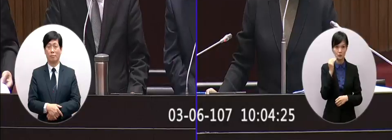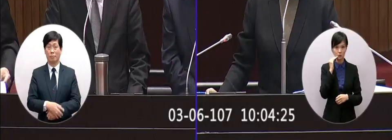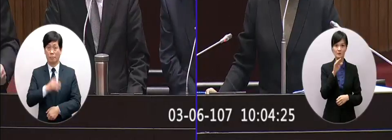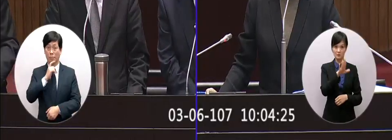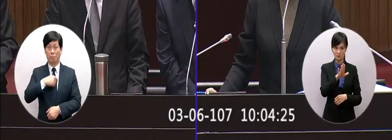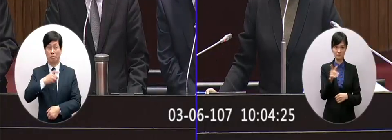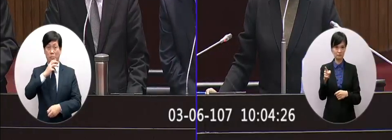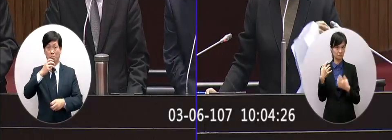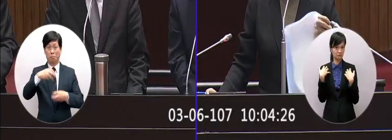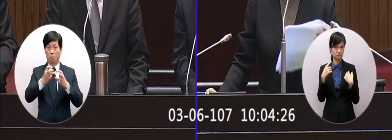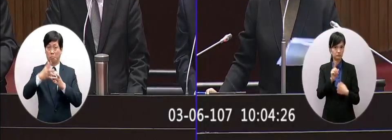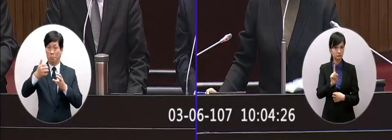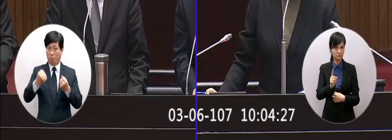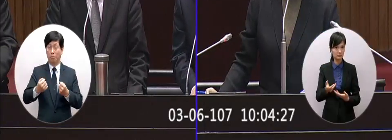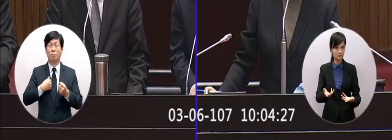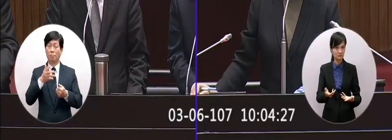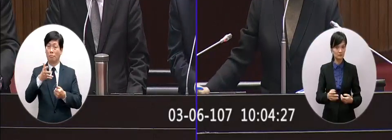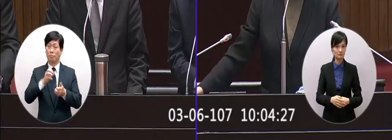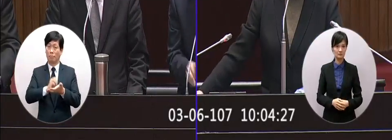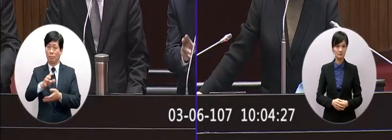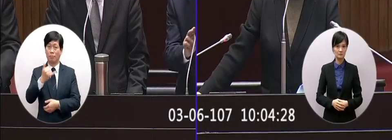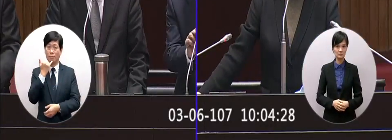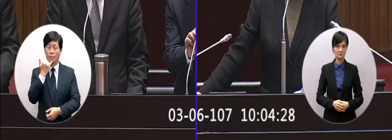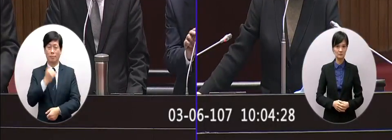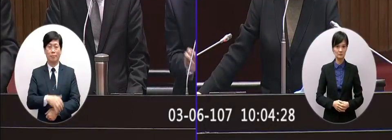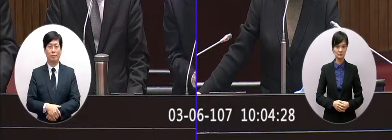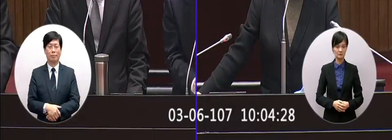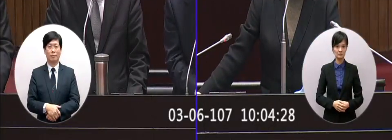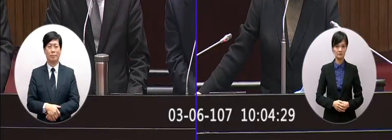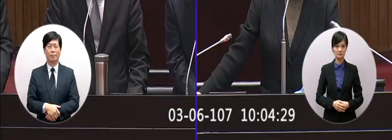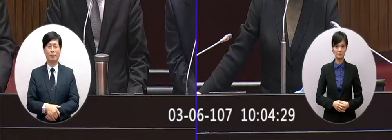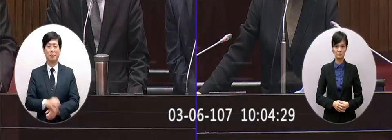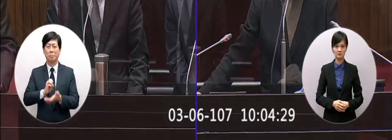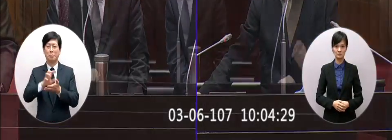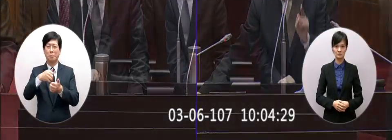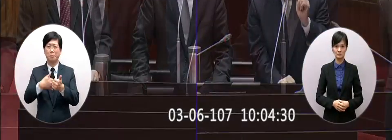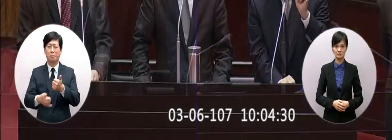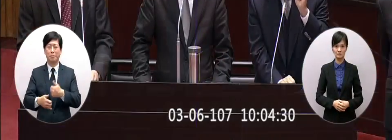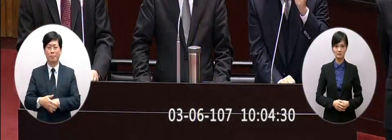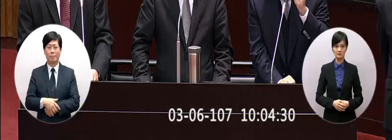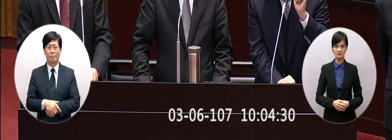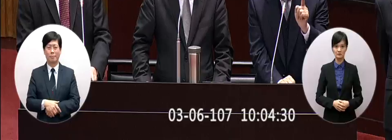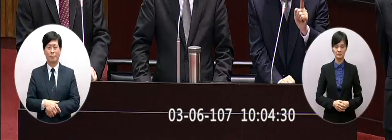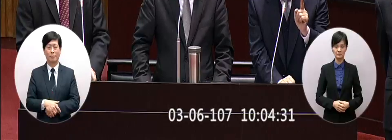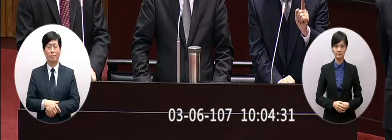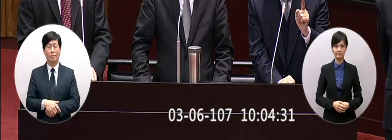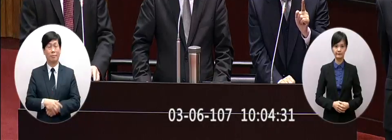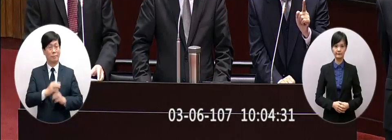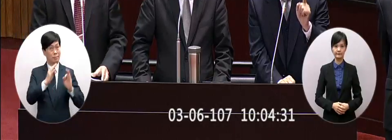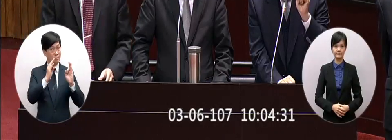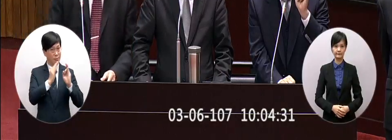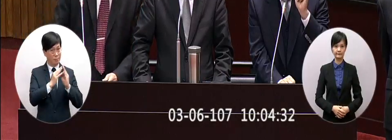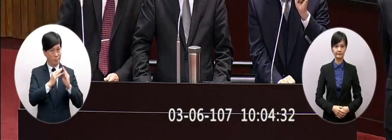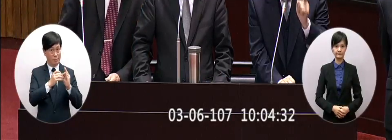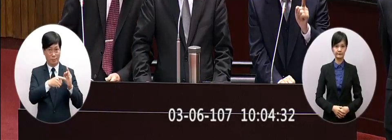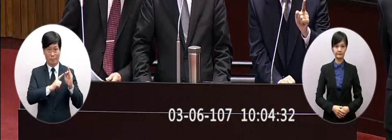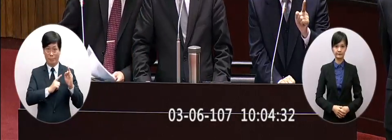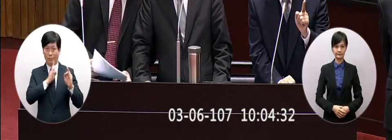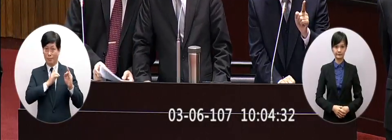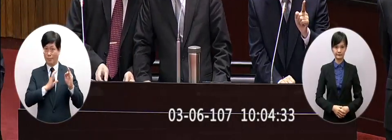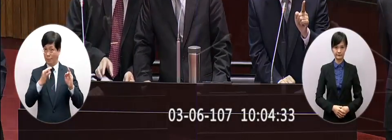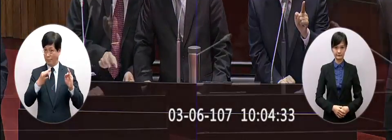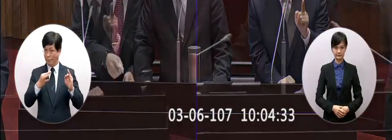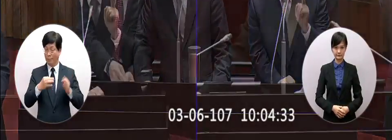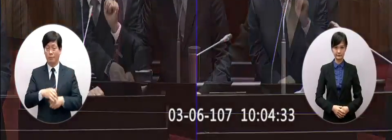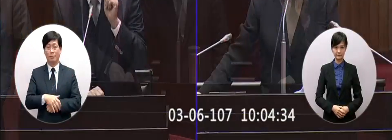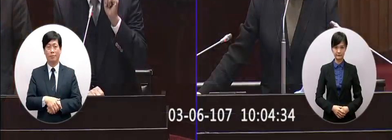裁在这里，他直接跟你报告了。 有没有？ 报告委员，就是说银行他用自有的资